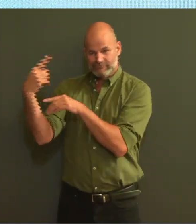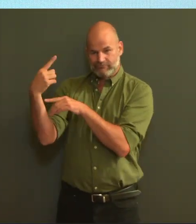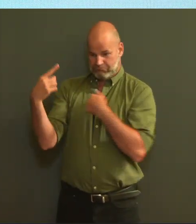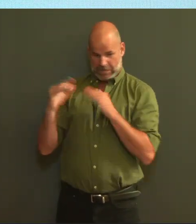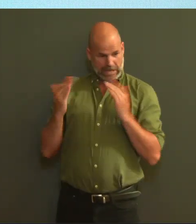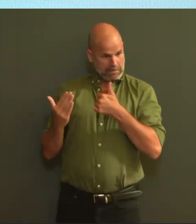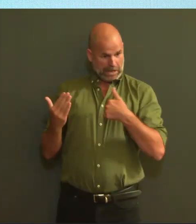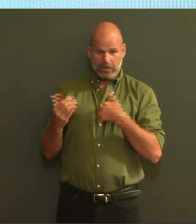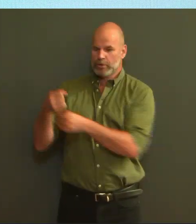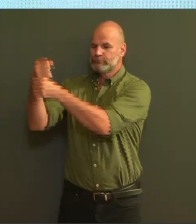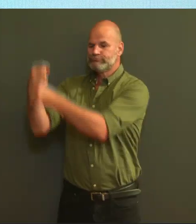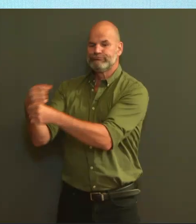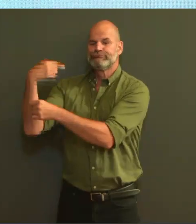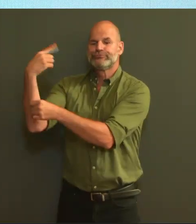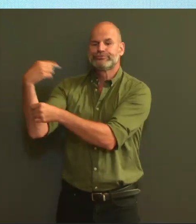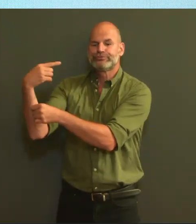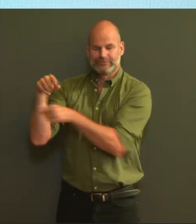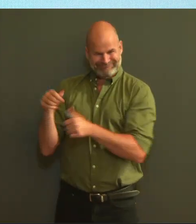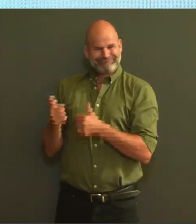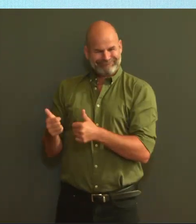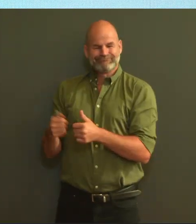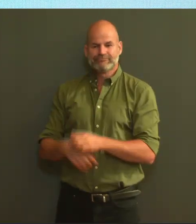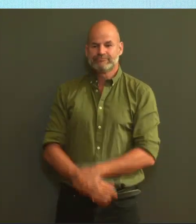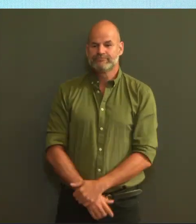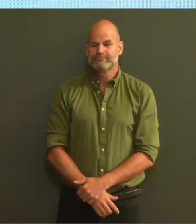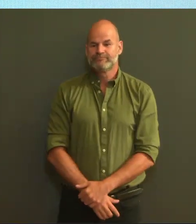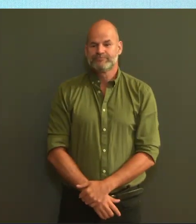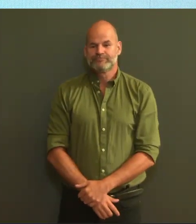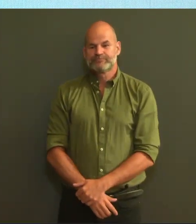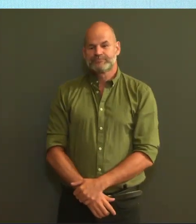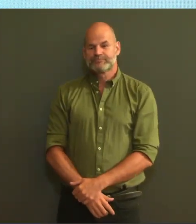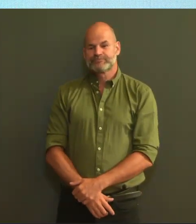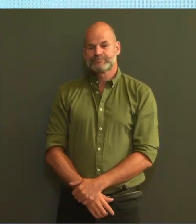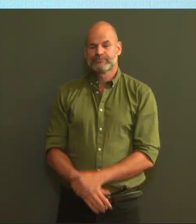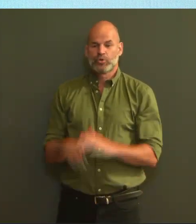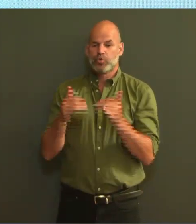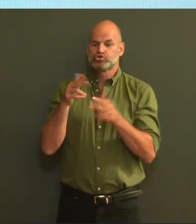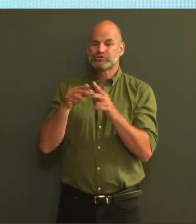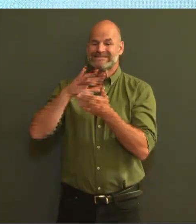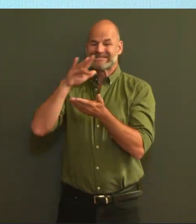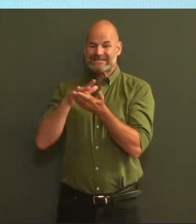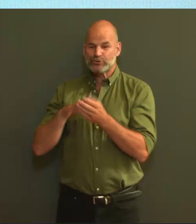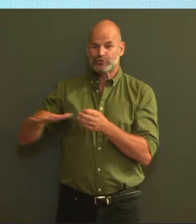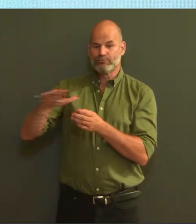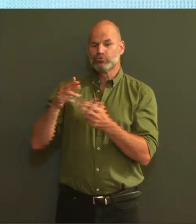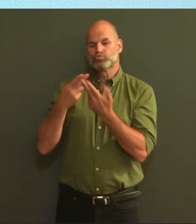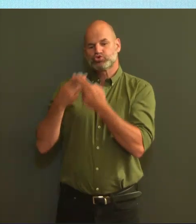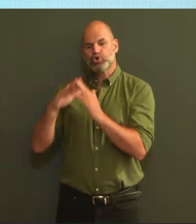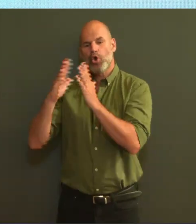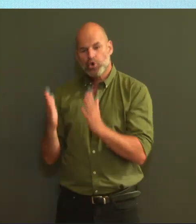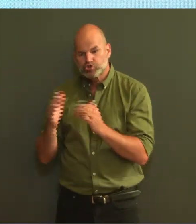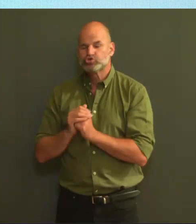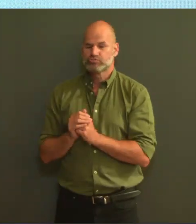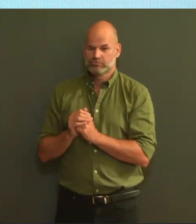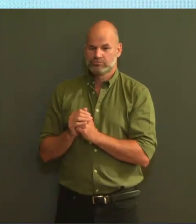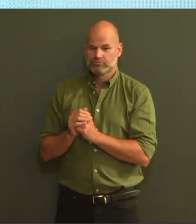Bewoners in woonzorgcentra mogen zich gerust verzamelen in de koelste vertrekken, in het bijzonder wanneer er in die woonzorgcentra de voorbije